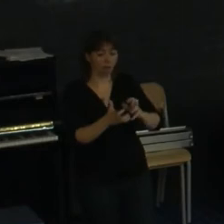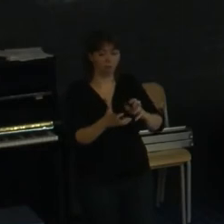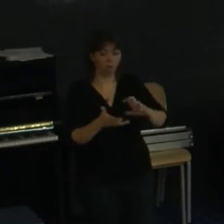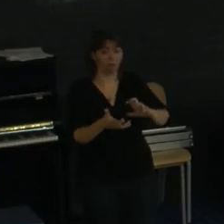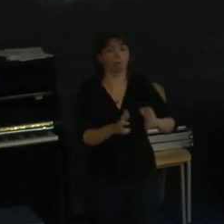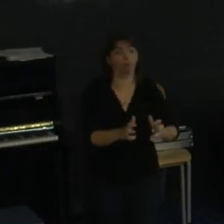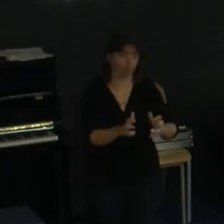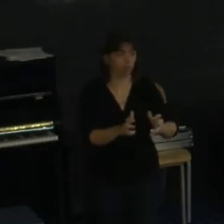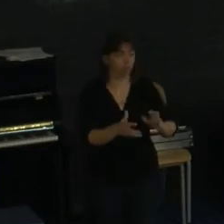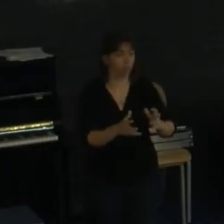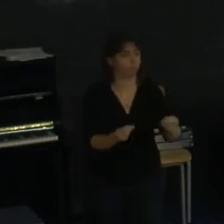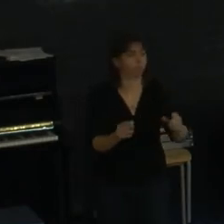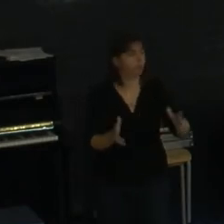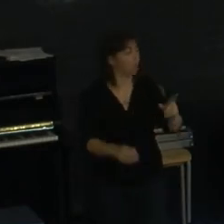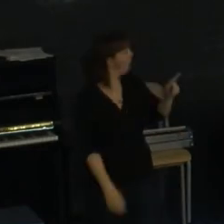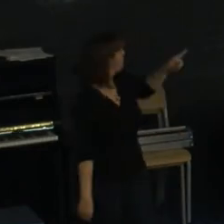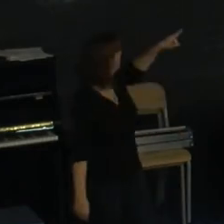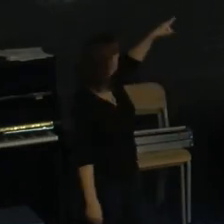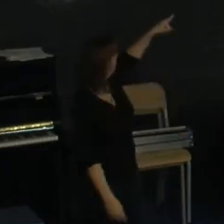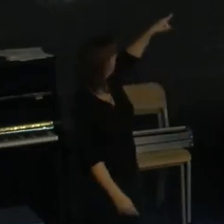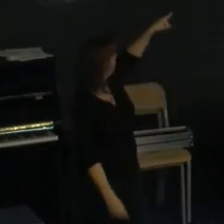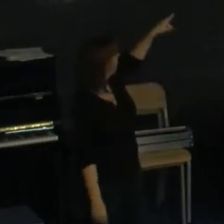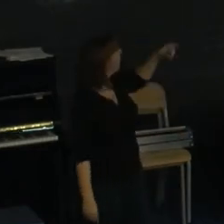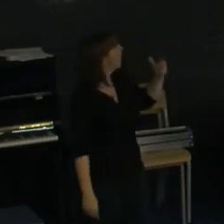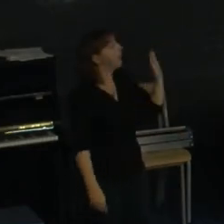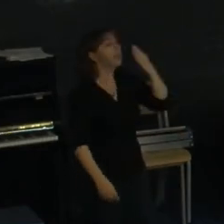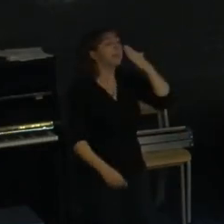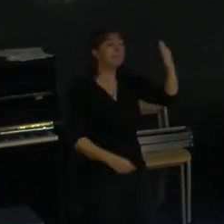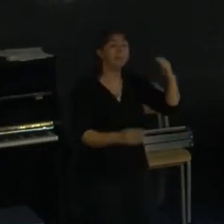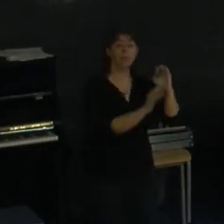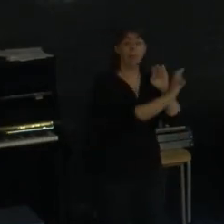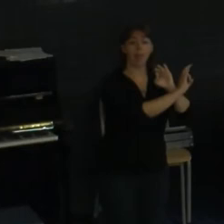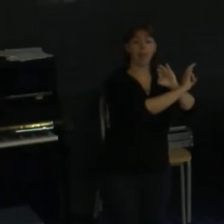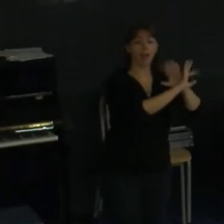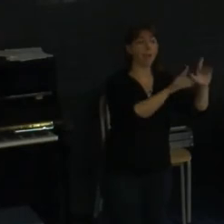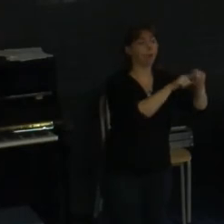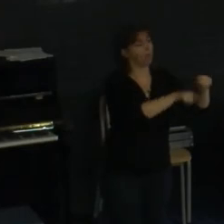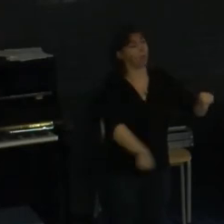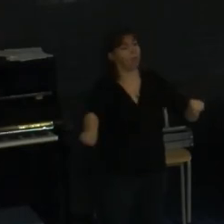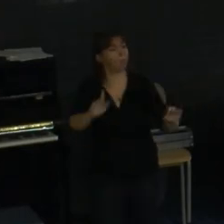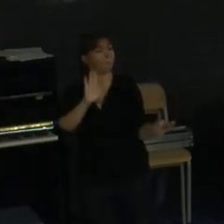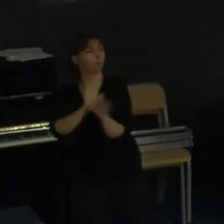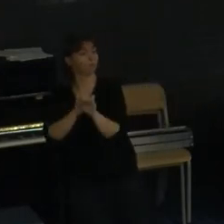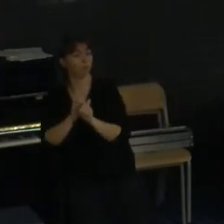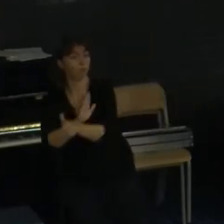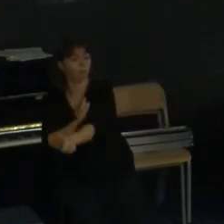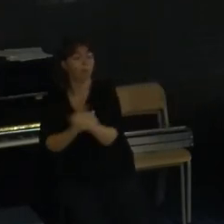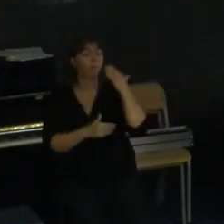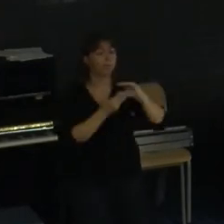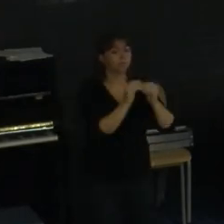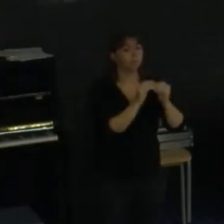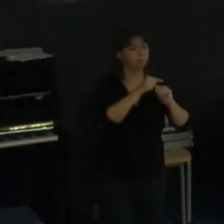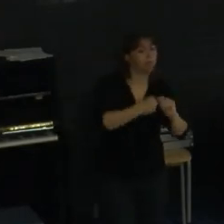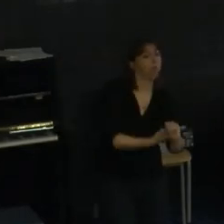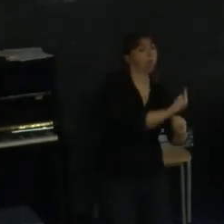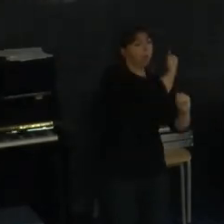intéressant parce que comme ça, ça nous évite... Ouais, s'il n'y a rien, ça passe directement à la fonctionnalité. S'il y a un problème, on revient directement sur la fonction en